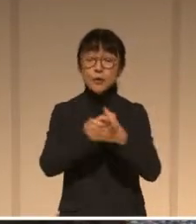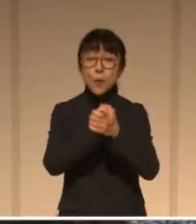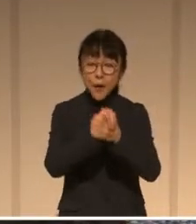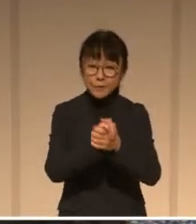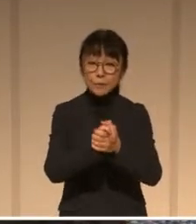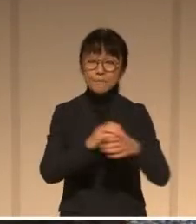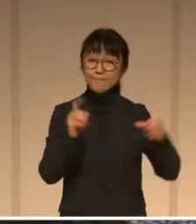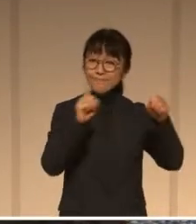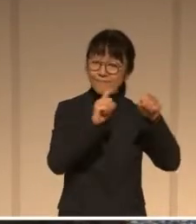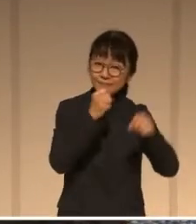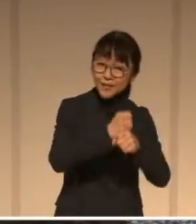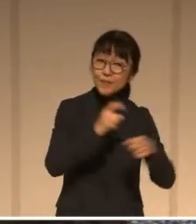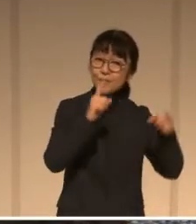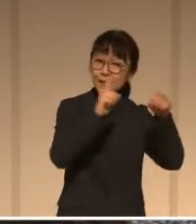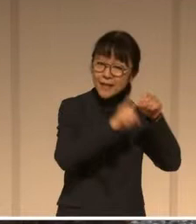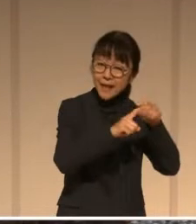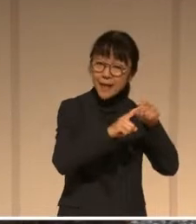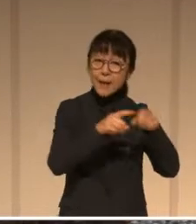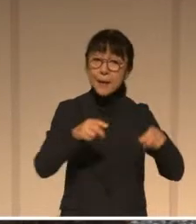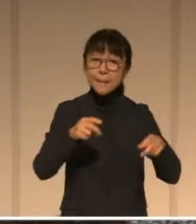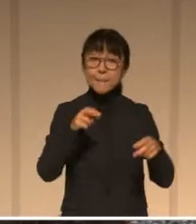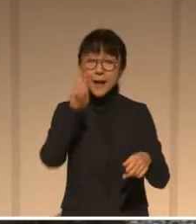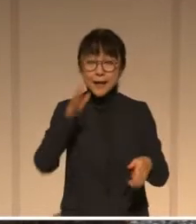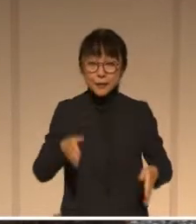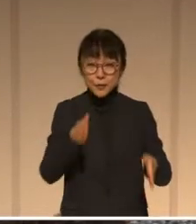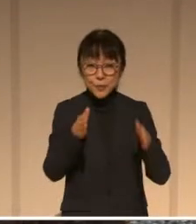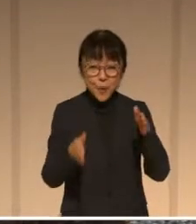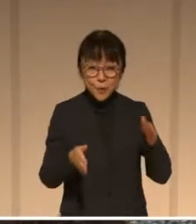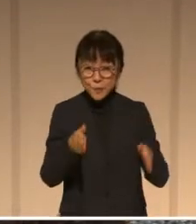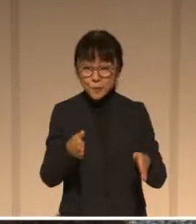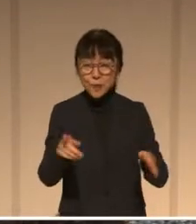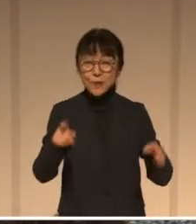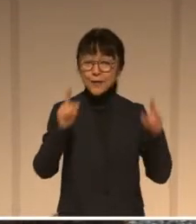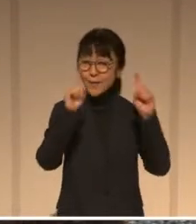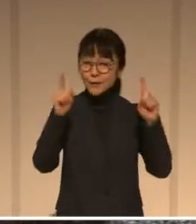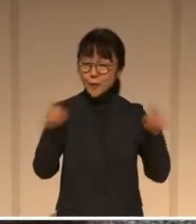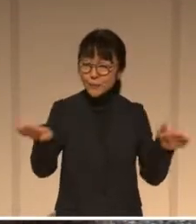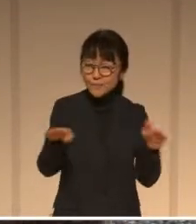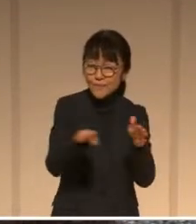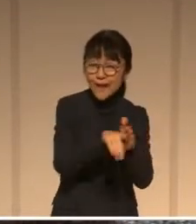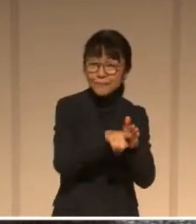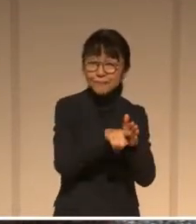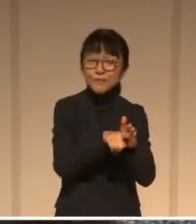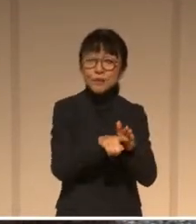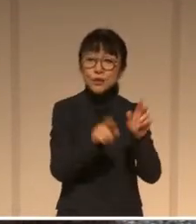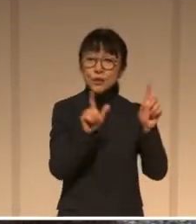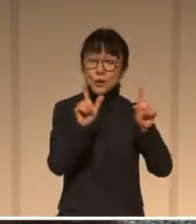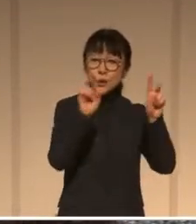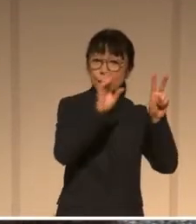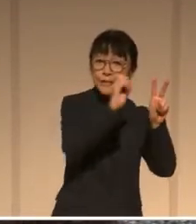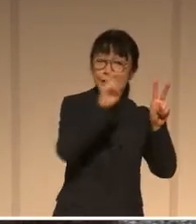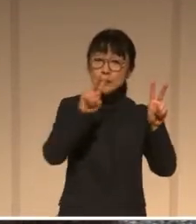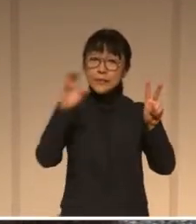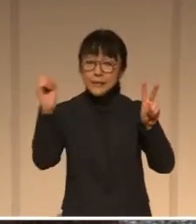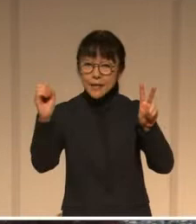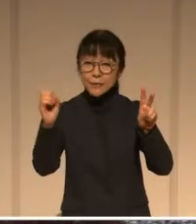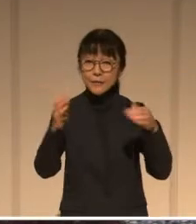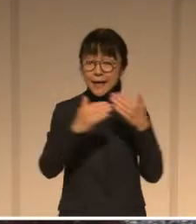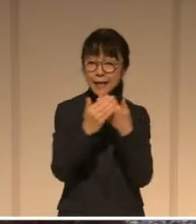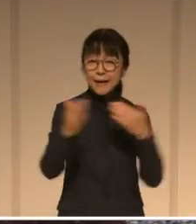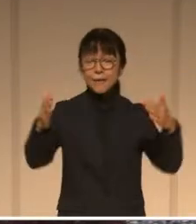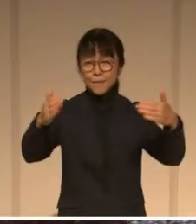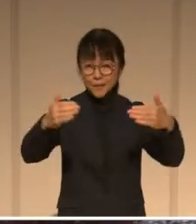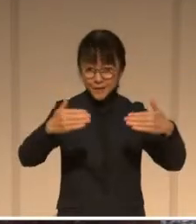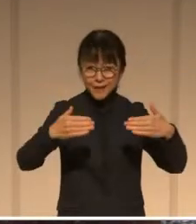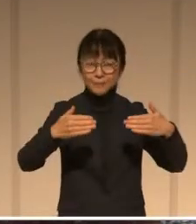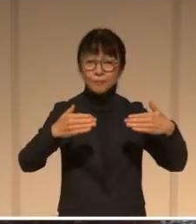これまでパラスポーツをテーマとしたイベントを実施して参りましたtokyo 2020大会は閉幕いたしました